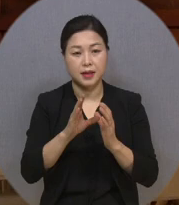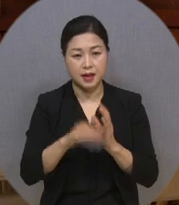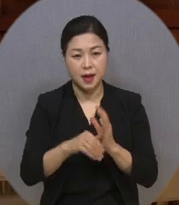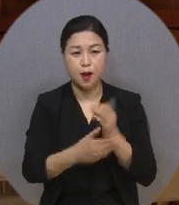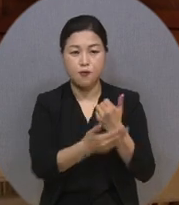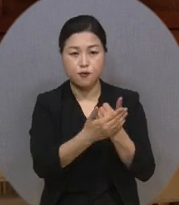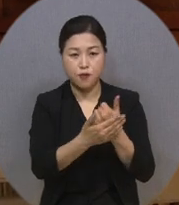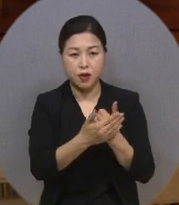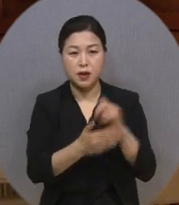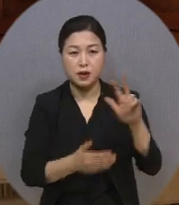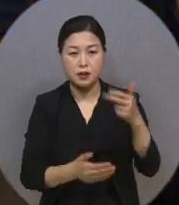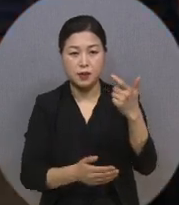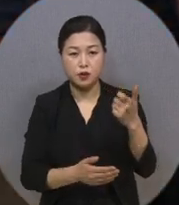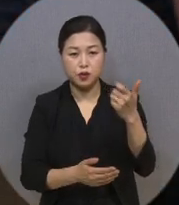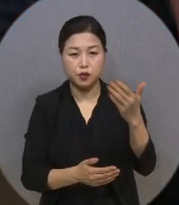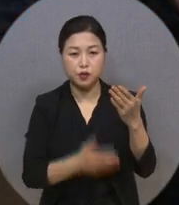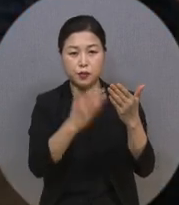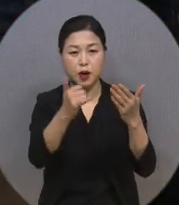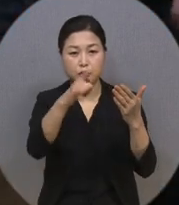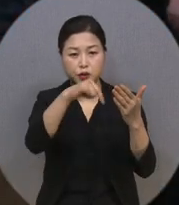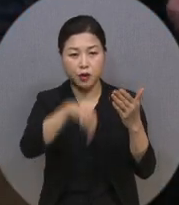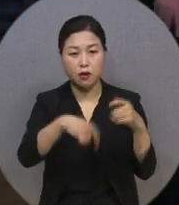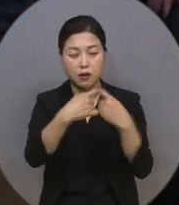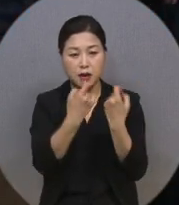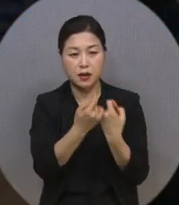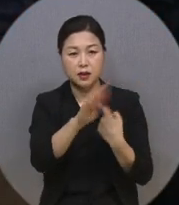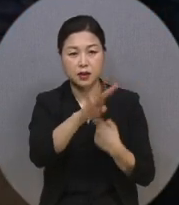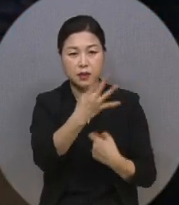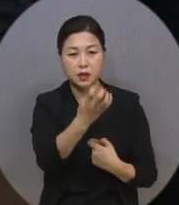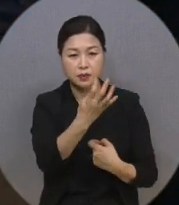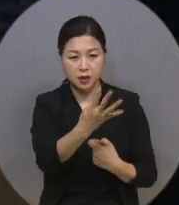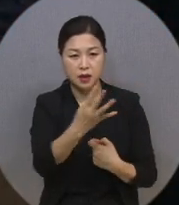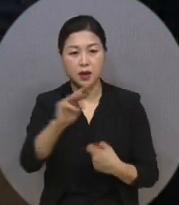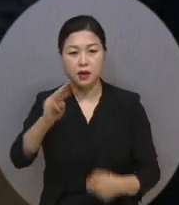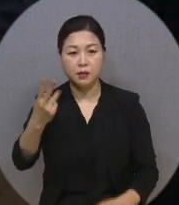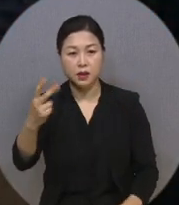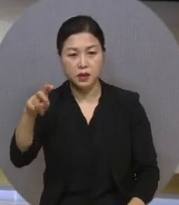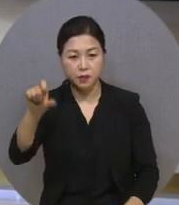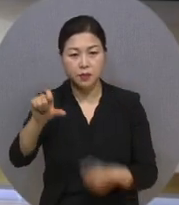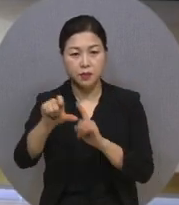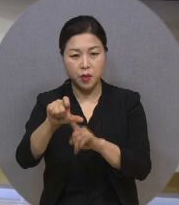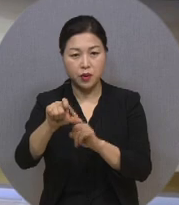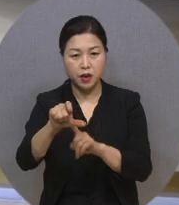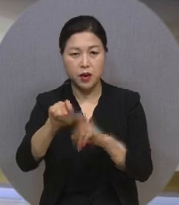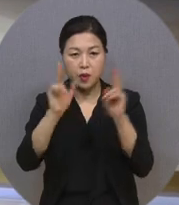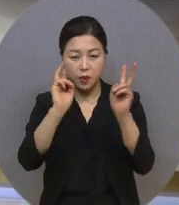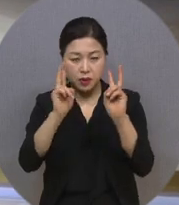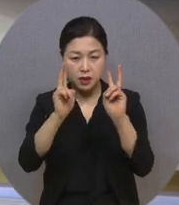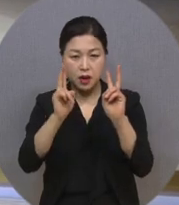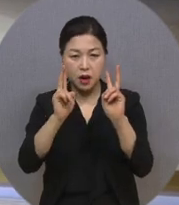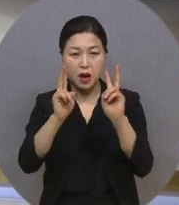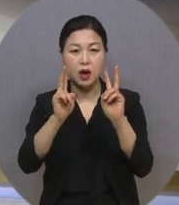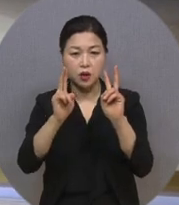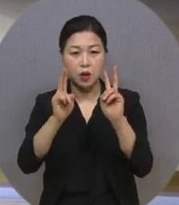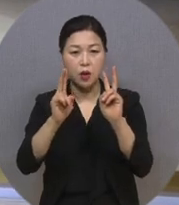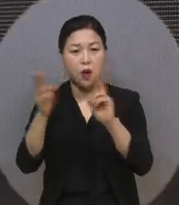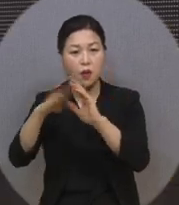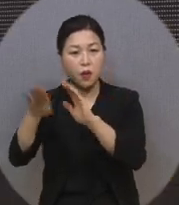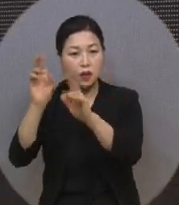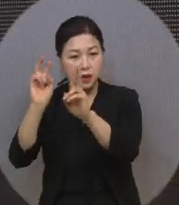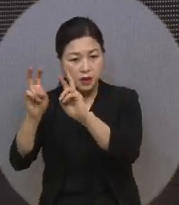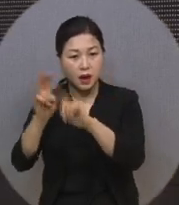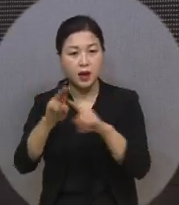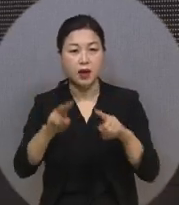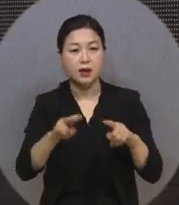후원자 769명 중 개인 444명, 325개의 기관과 업체, 자원봉사자 160명, 단체